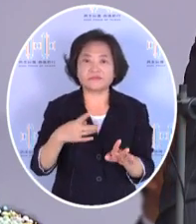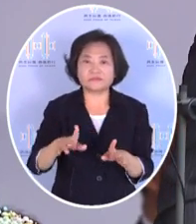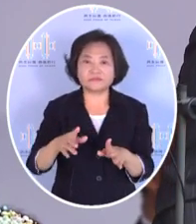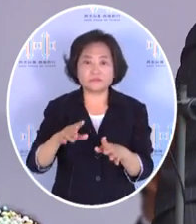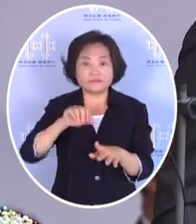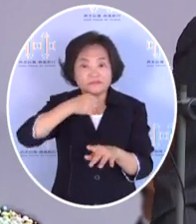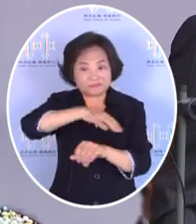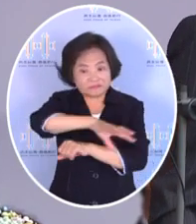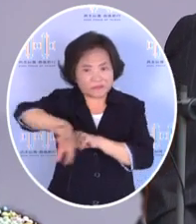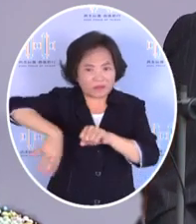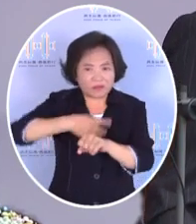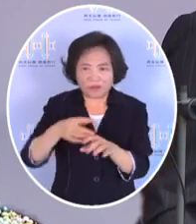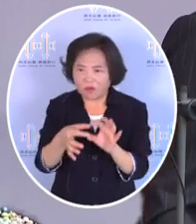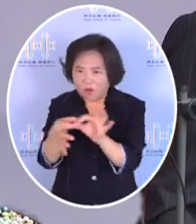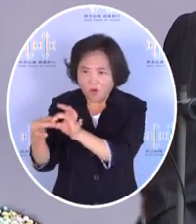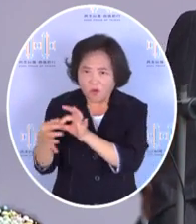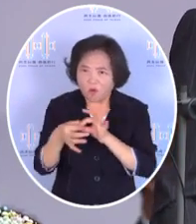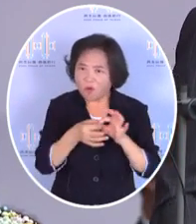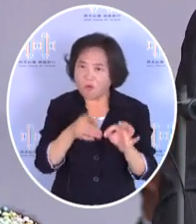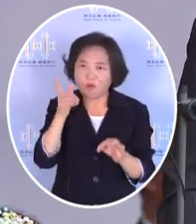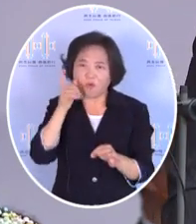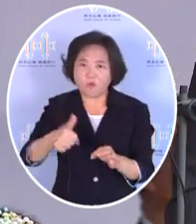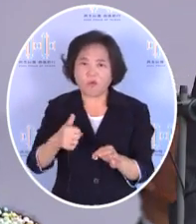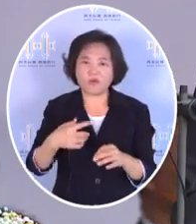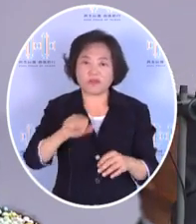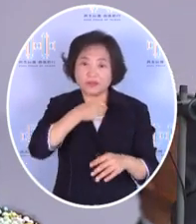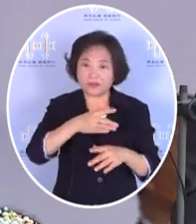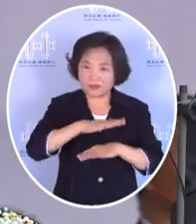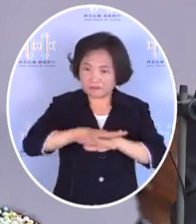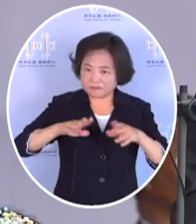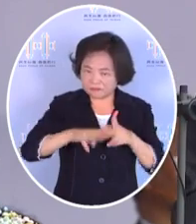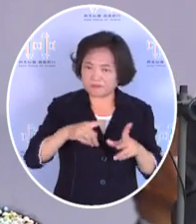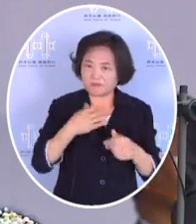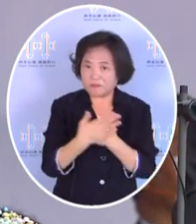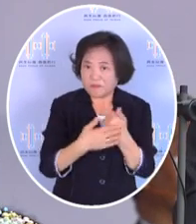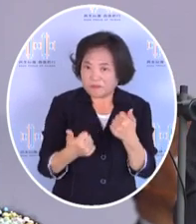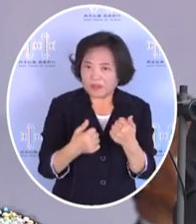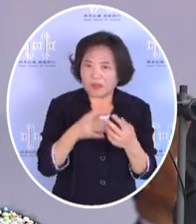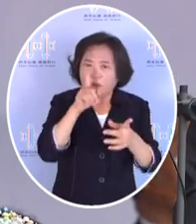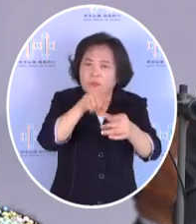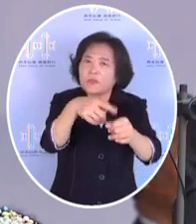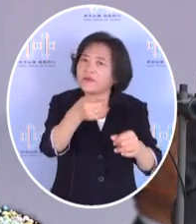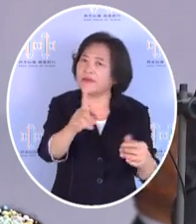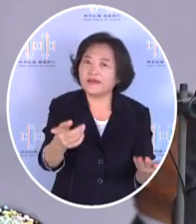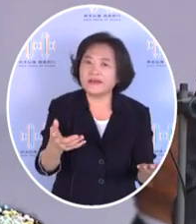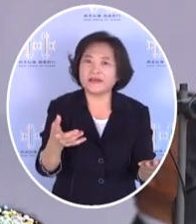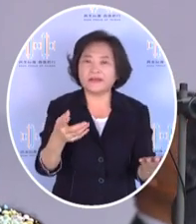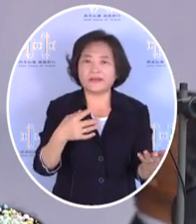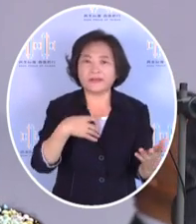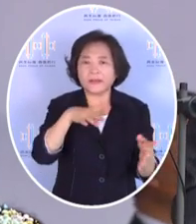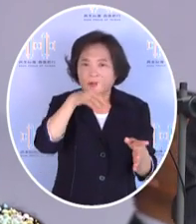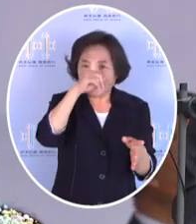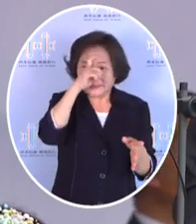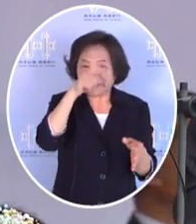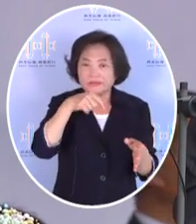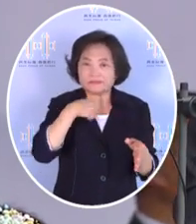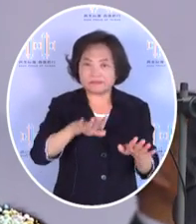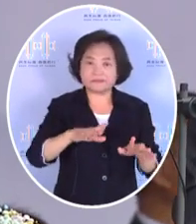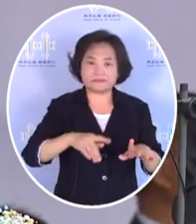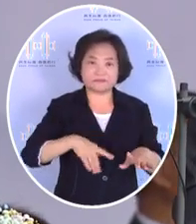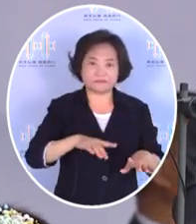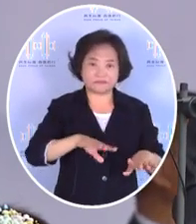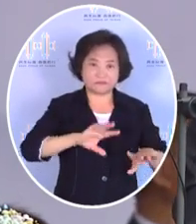域情势，捍卫台湾的安全，为的是什么？就是要把一个壮大的国